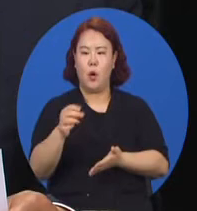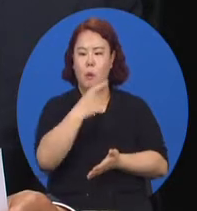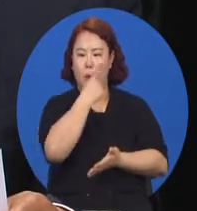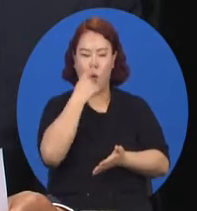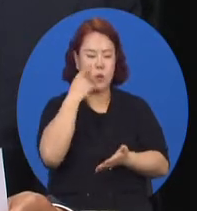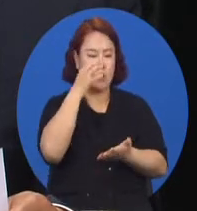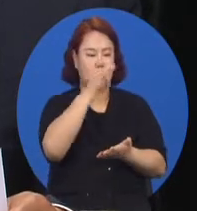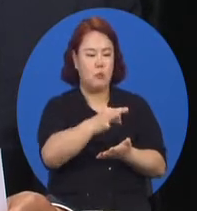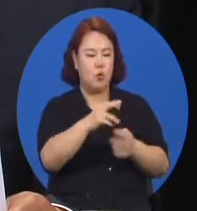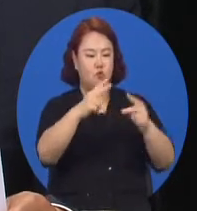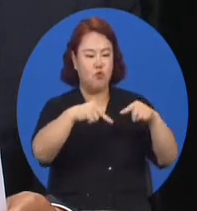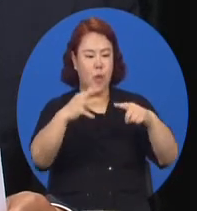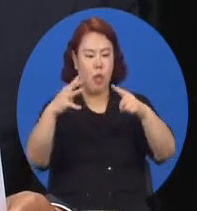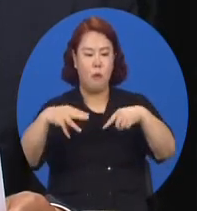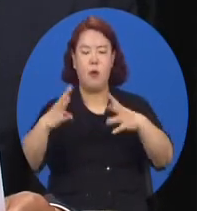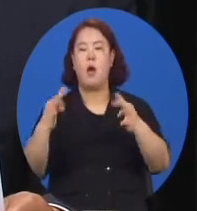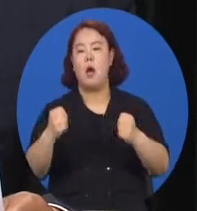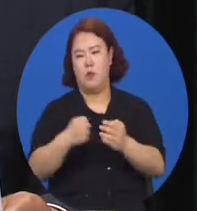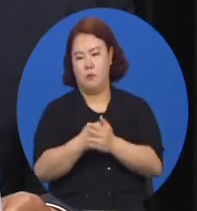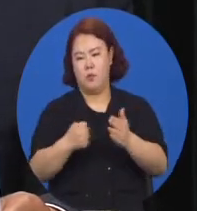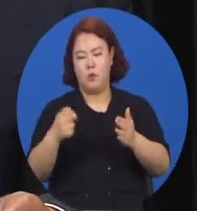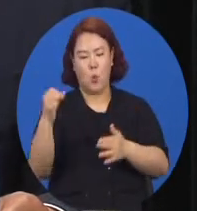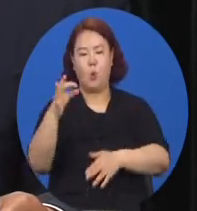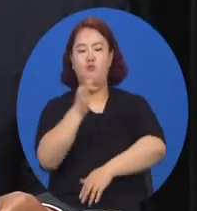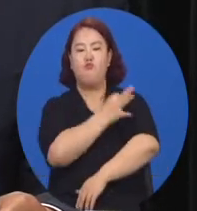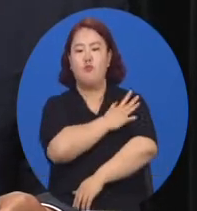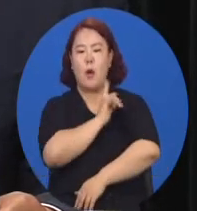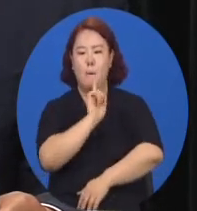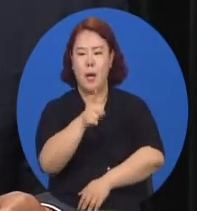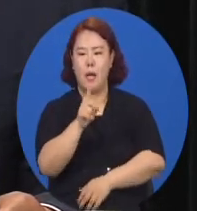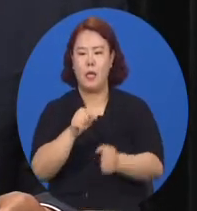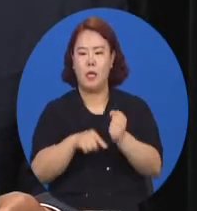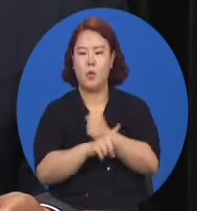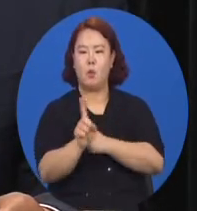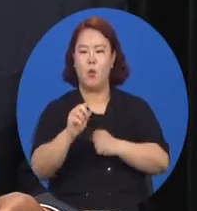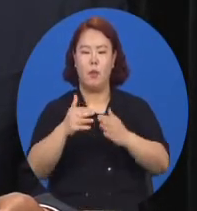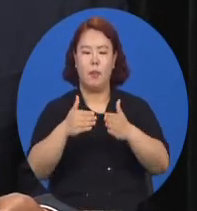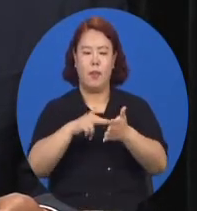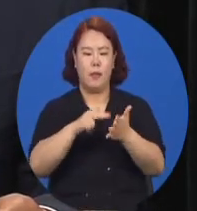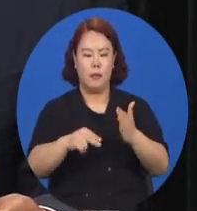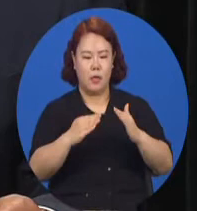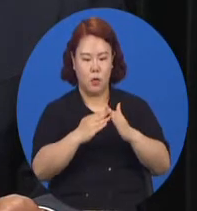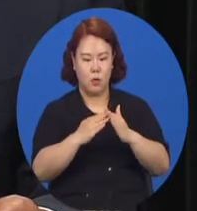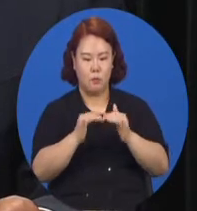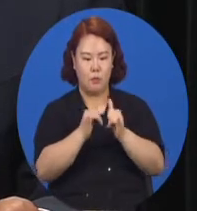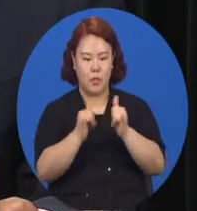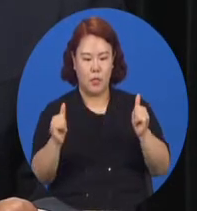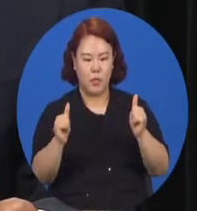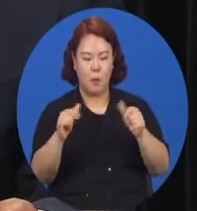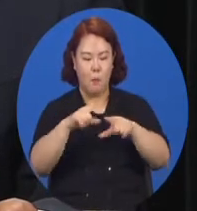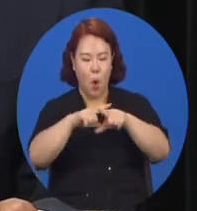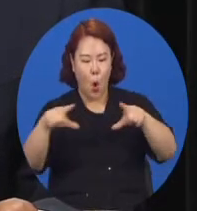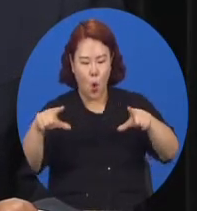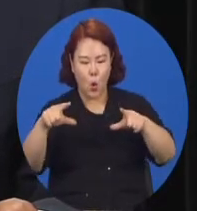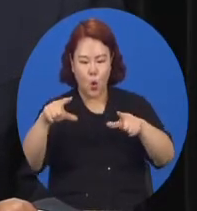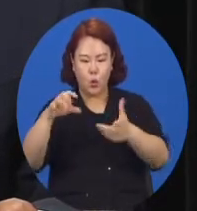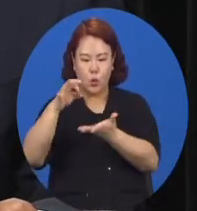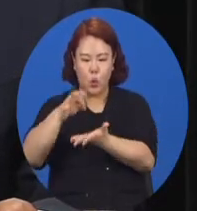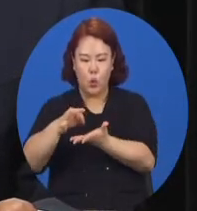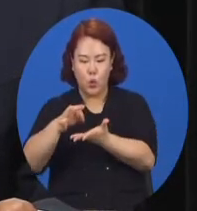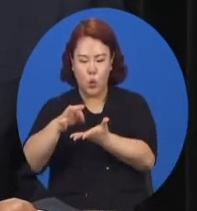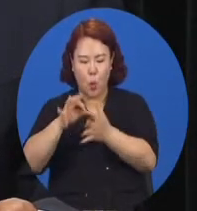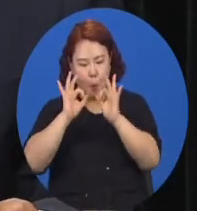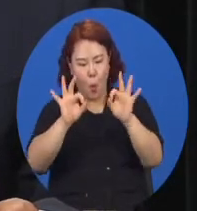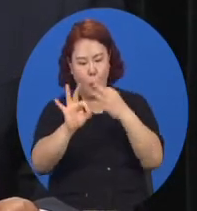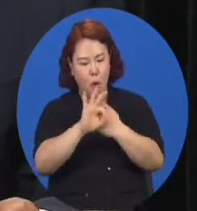비쌌기 때문에 그랬고요. 귀족이라 지칭한 것은 단양 우리 국민들의 평균 소득 수준을 가지고는 입주할 수